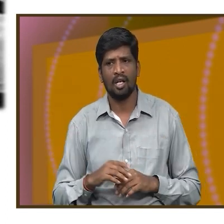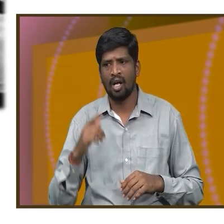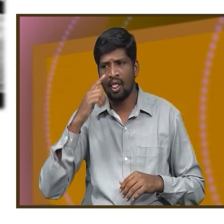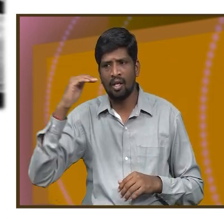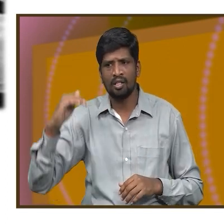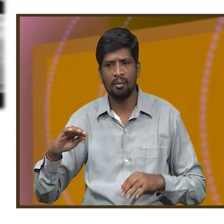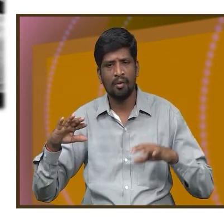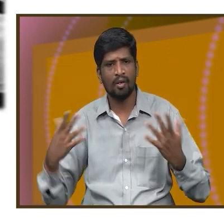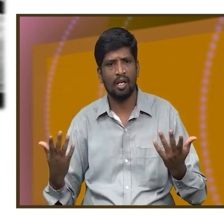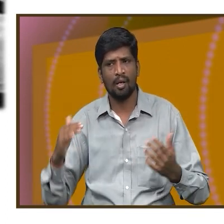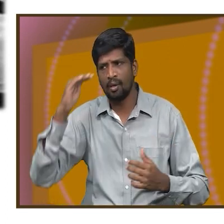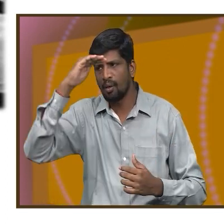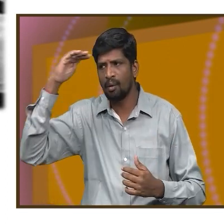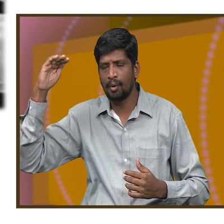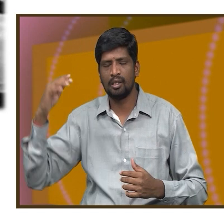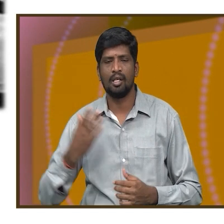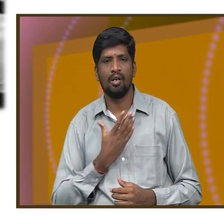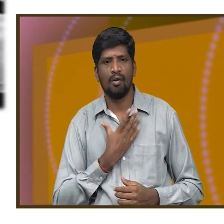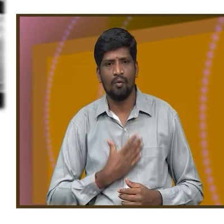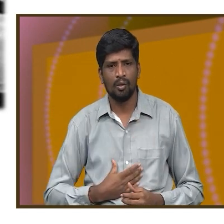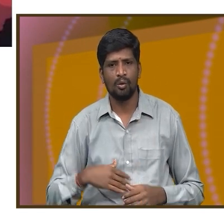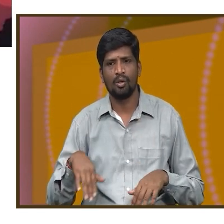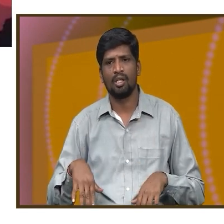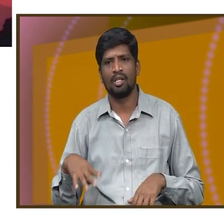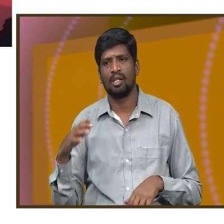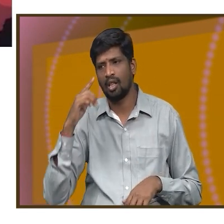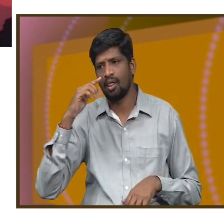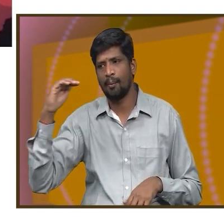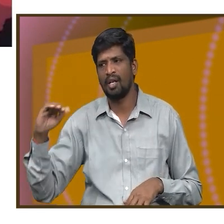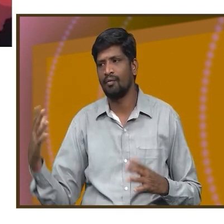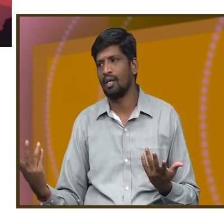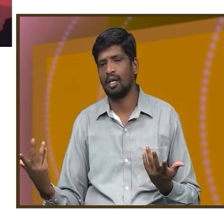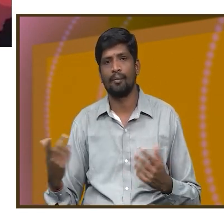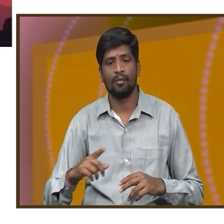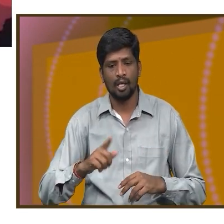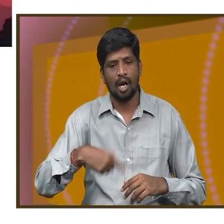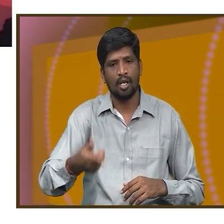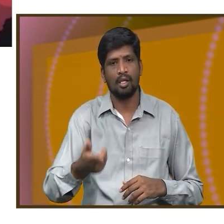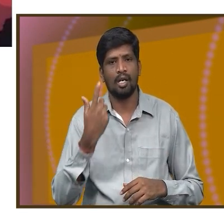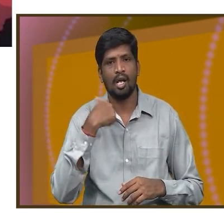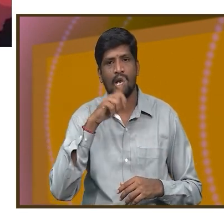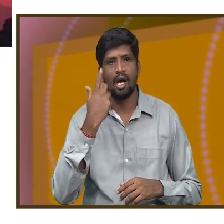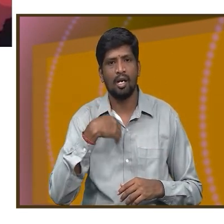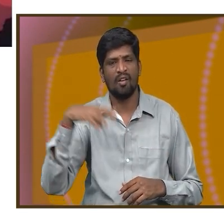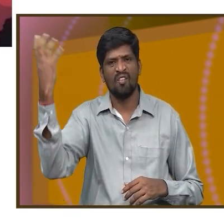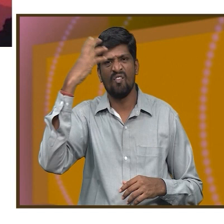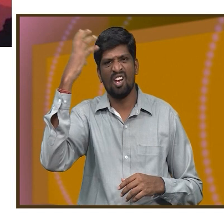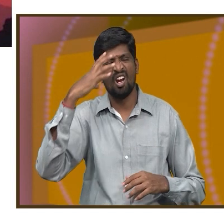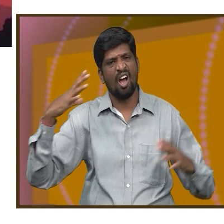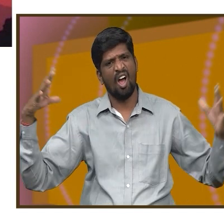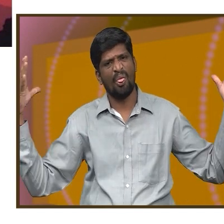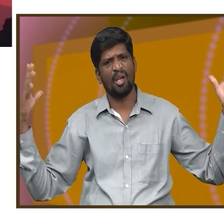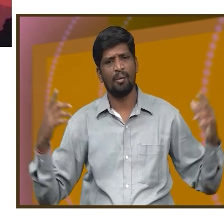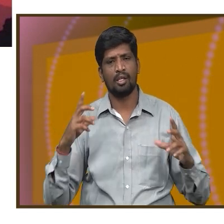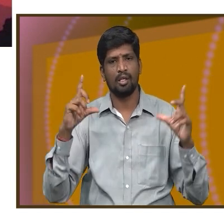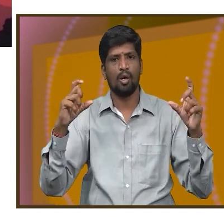கிடைக்குமே அப்படிங்கிறதுக்காக. அப்பொழுதும் அந்த சிறுமி என்ன செய்யவில்லை, வரவில்லை. அடுத்த நாள் நல்ல வெயில், நீல